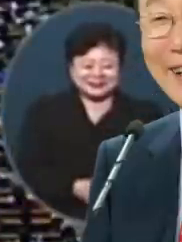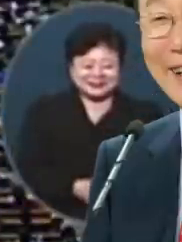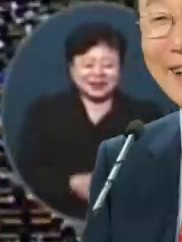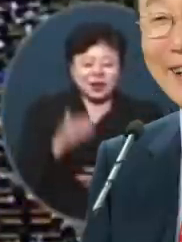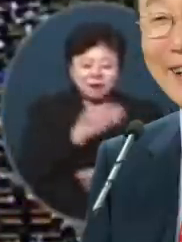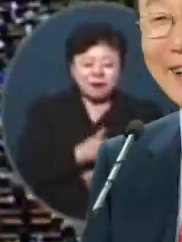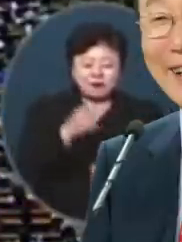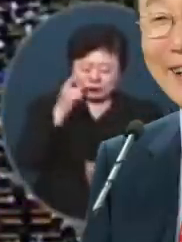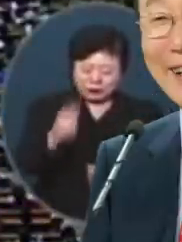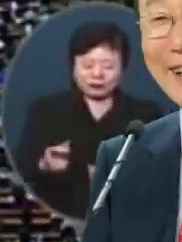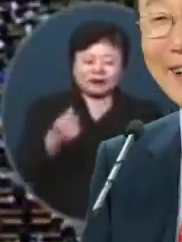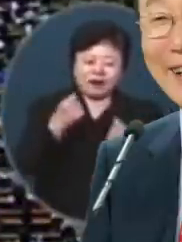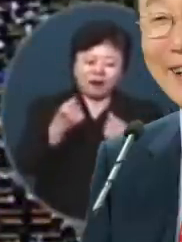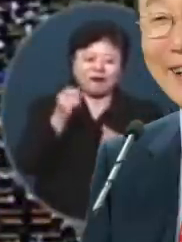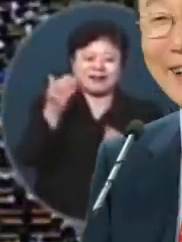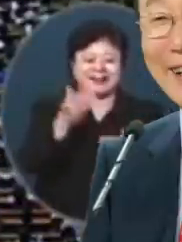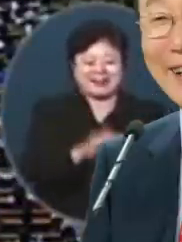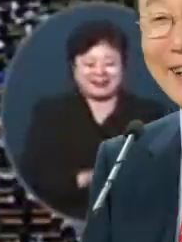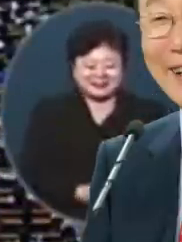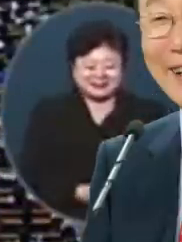육체가 튼튼해지는 것입니다.